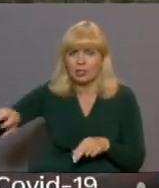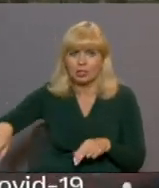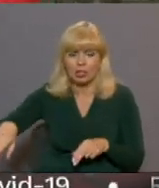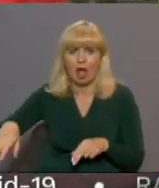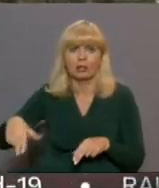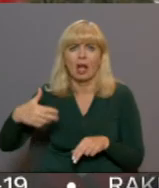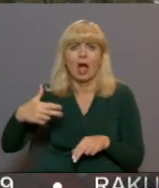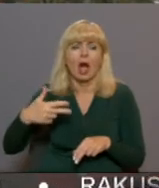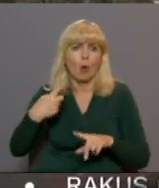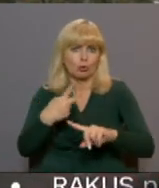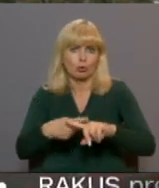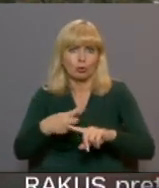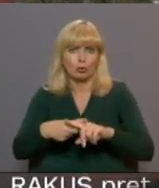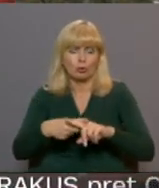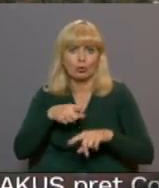30-gadīgs džeks. Un,